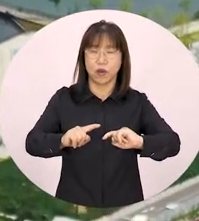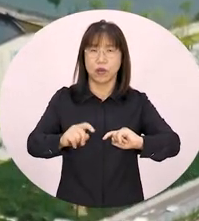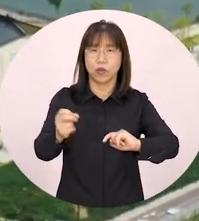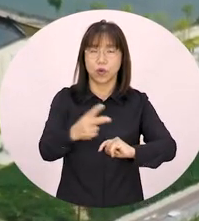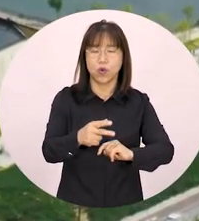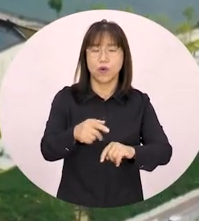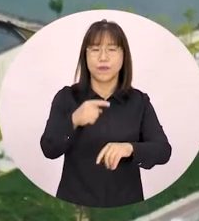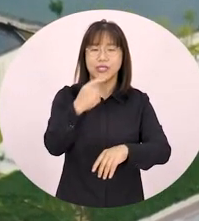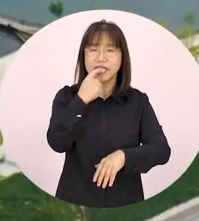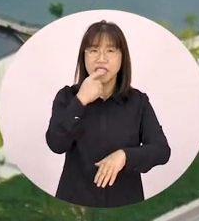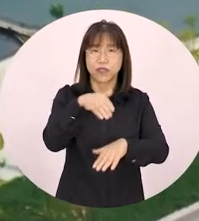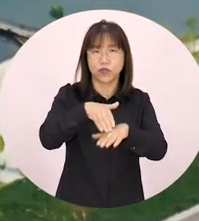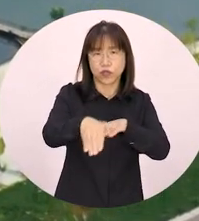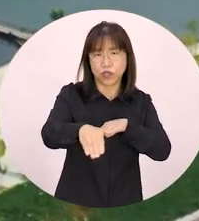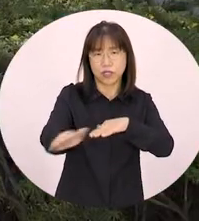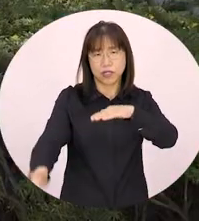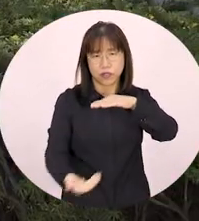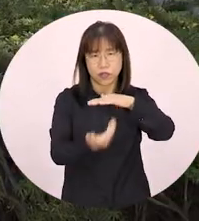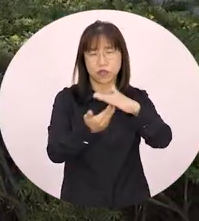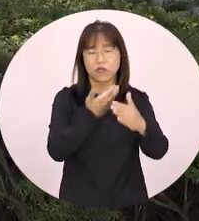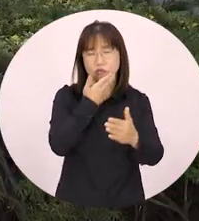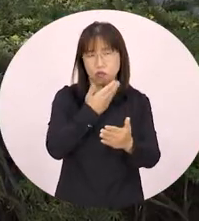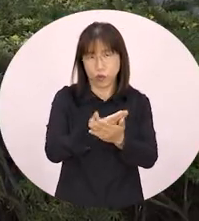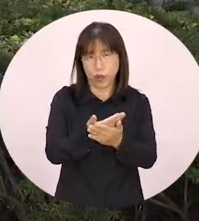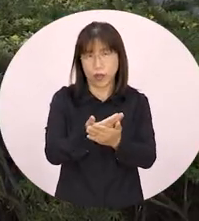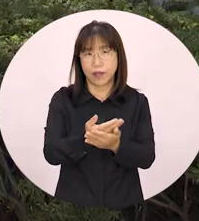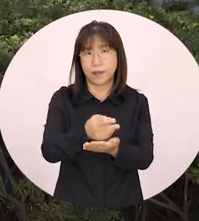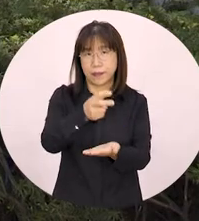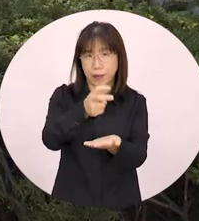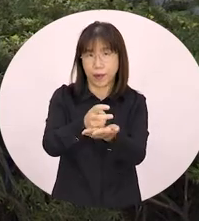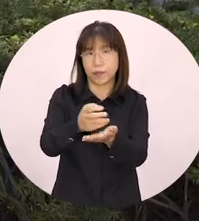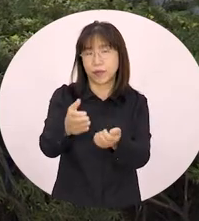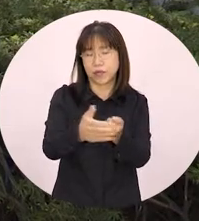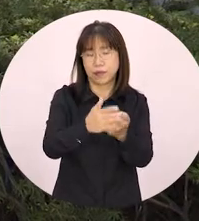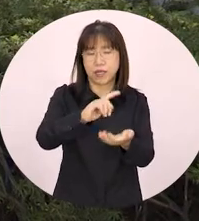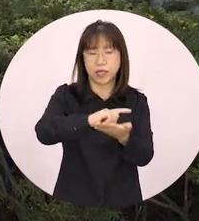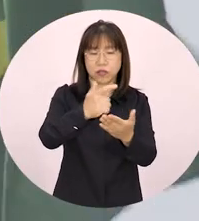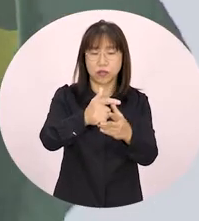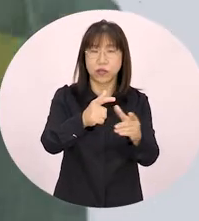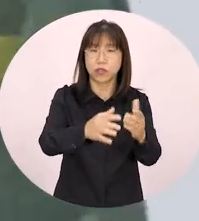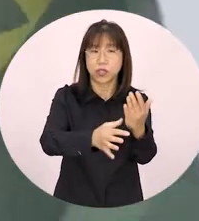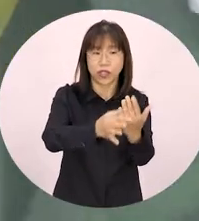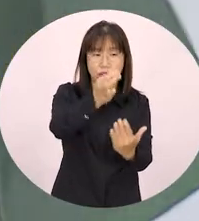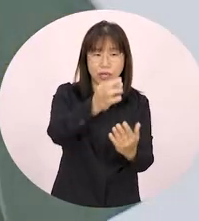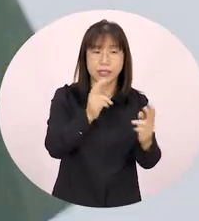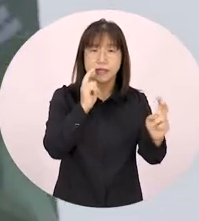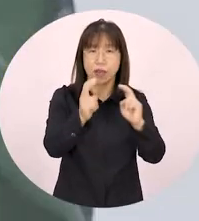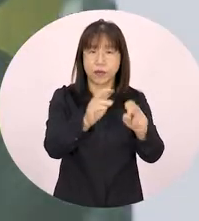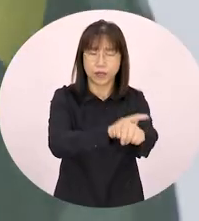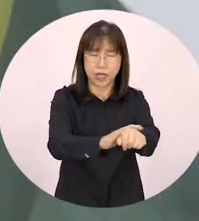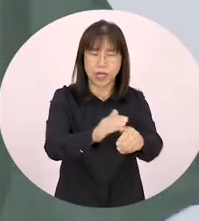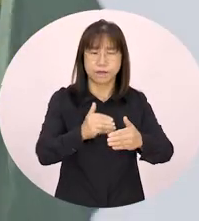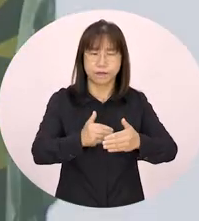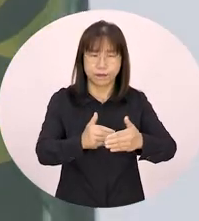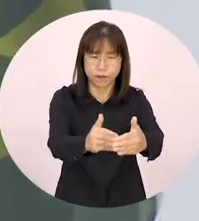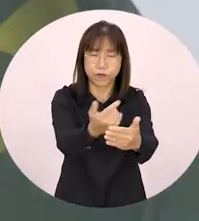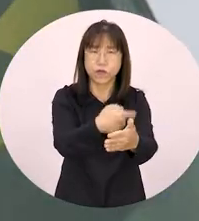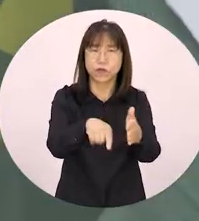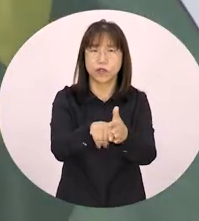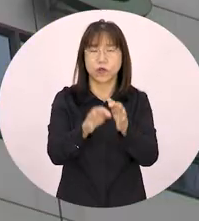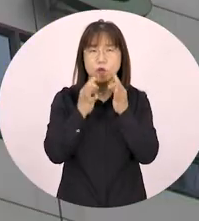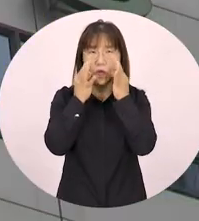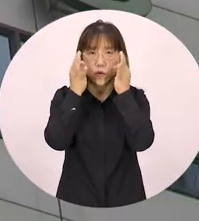보장하고 재정 민주주의를 실현하는 중요한 제도인 만큼 강서구는 선택한 사업이 원활하게 추진될 수 있도록